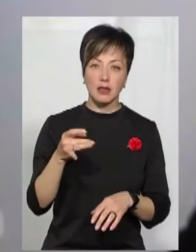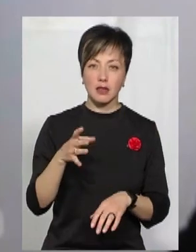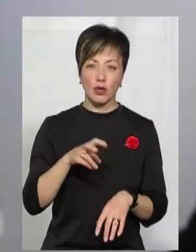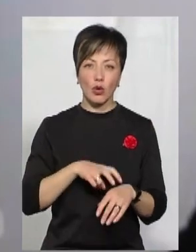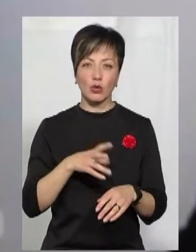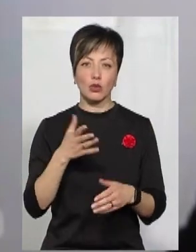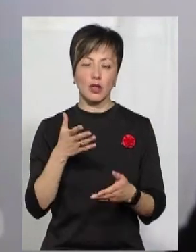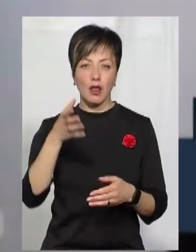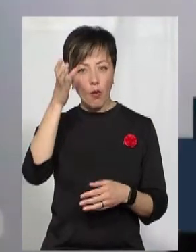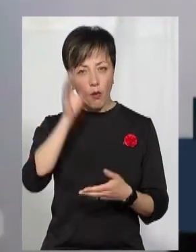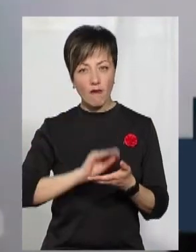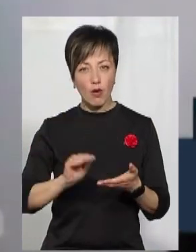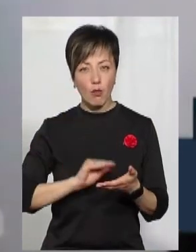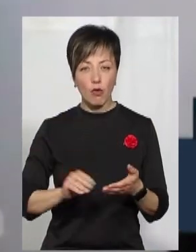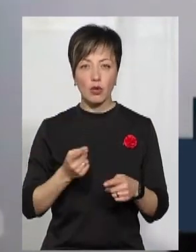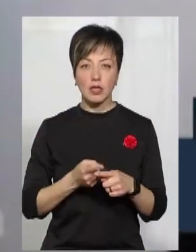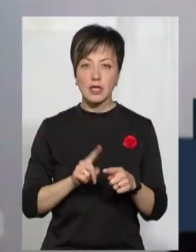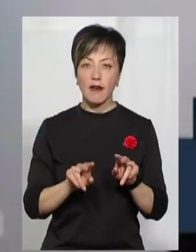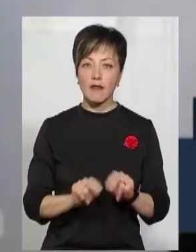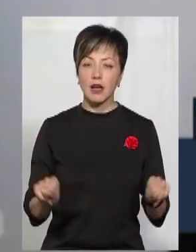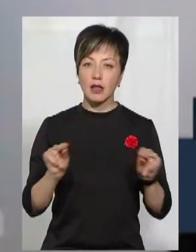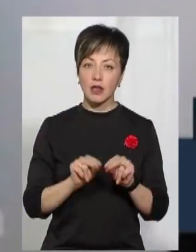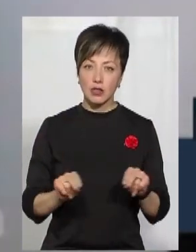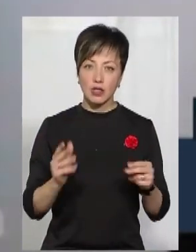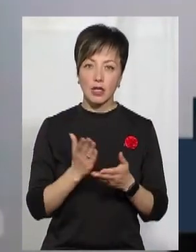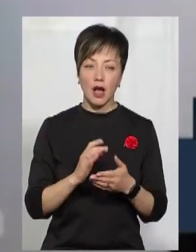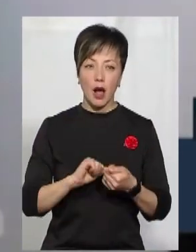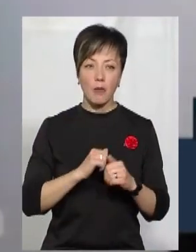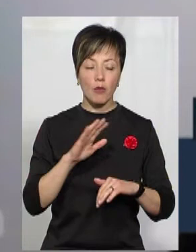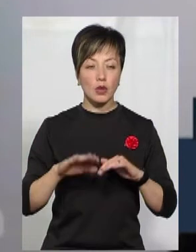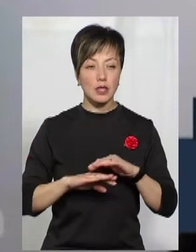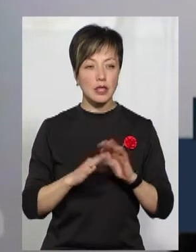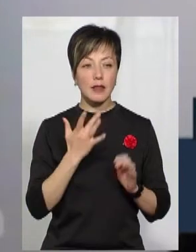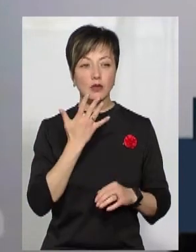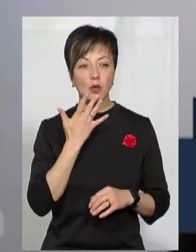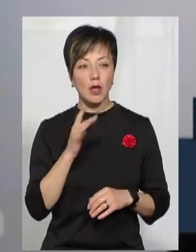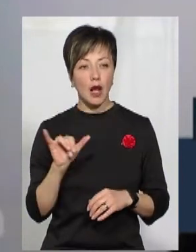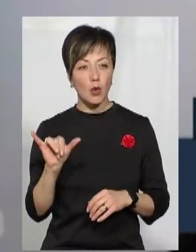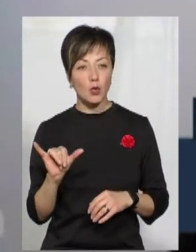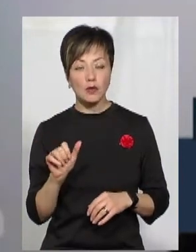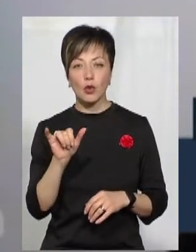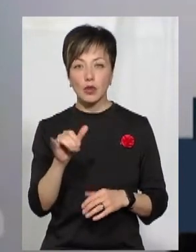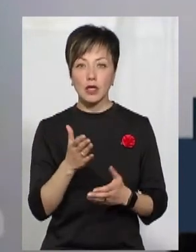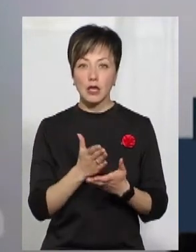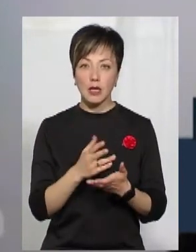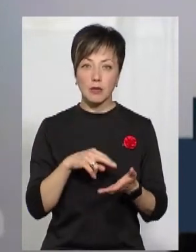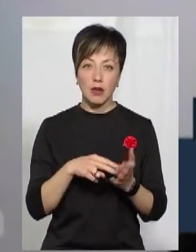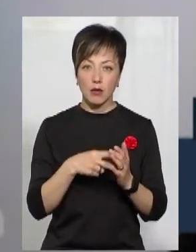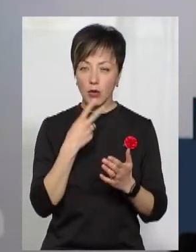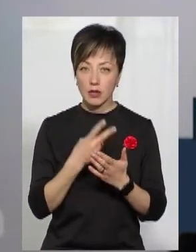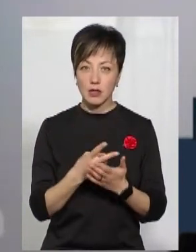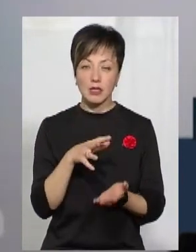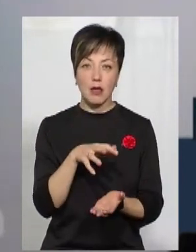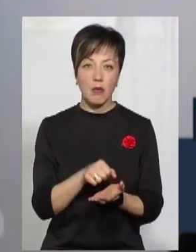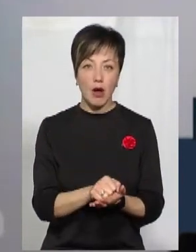наукові роботи. Це в основному викладачі. У нас є Кам'янець-Подільський національний університет. В них є планові показники, і